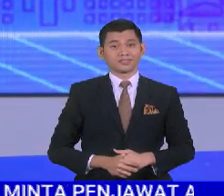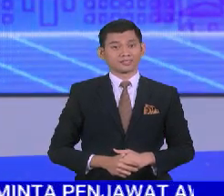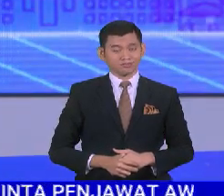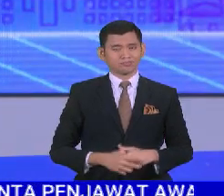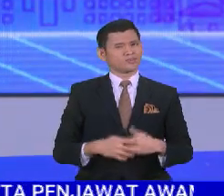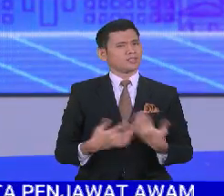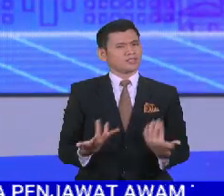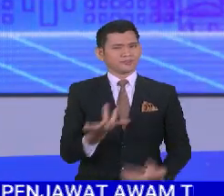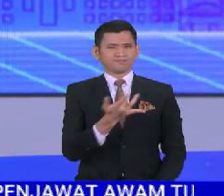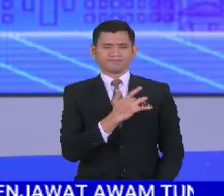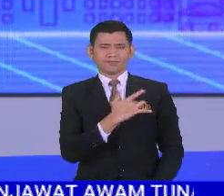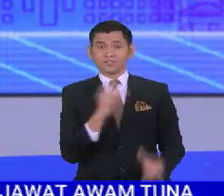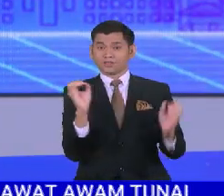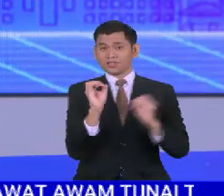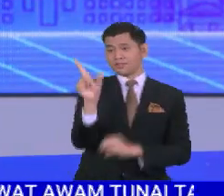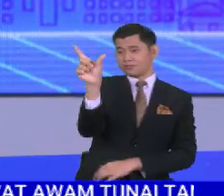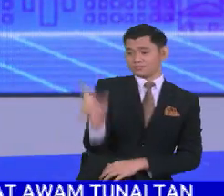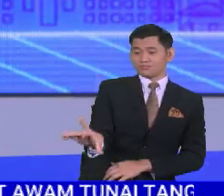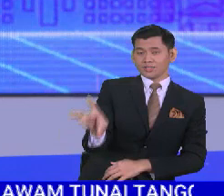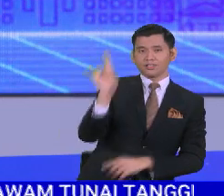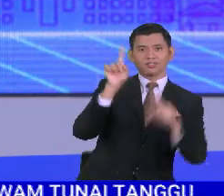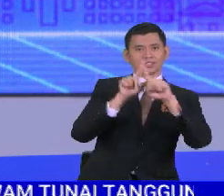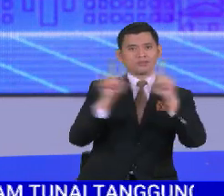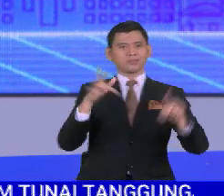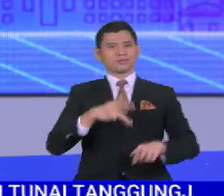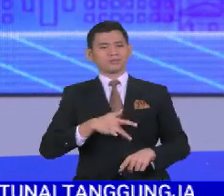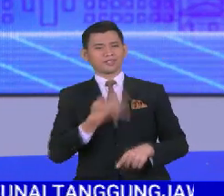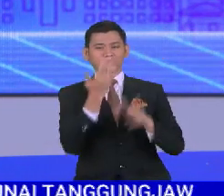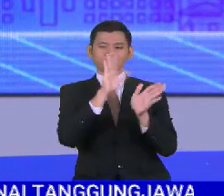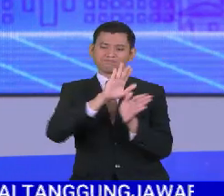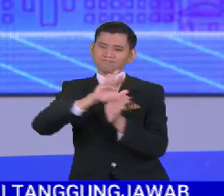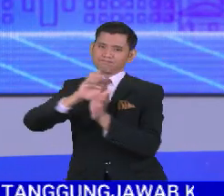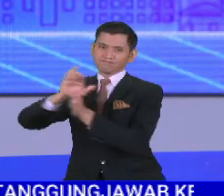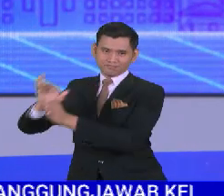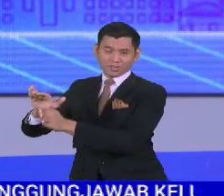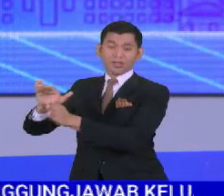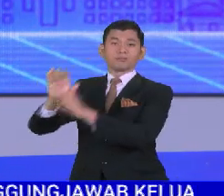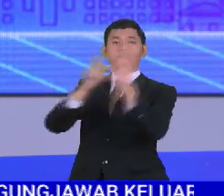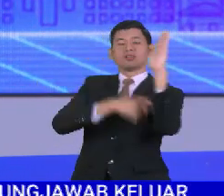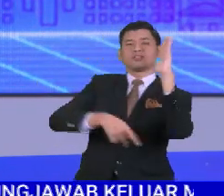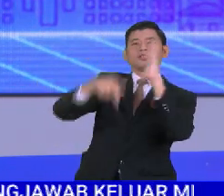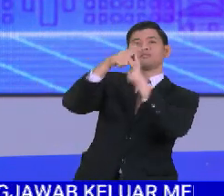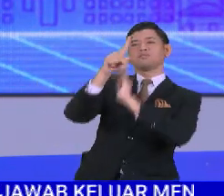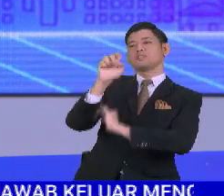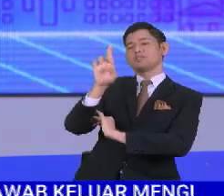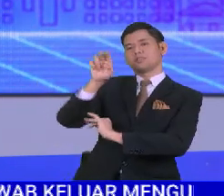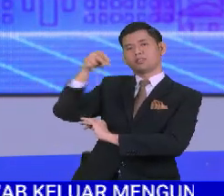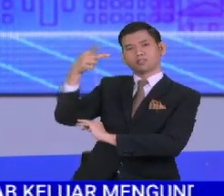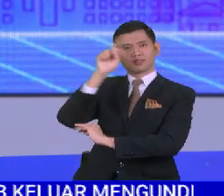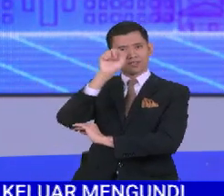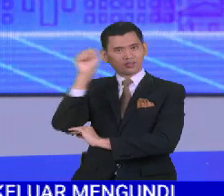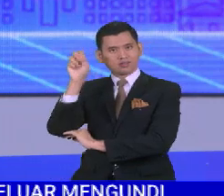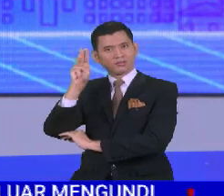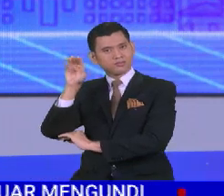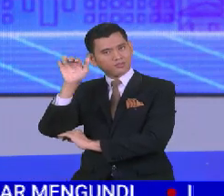Walaupun terkilan tidak dicalonkan, namun perasaan itu diketepikan penyandang kerusi Parlimen Ketereh Tan Sri Anwar Musa